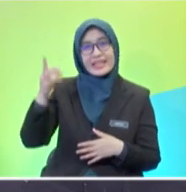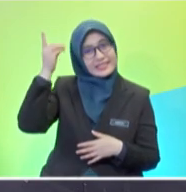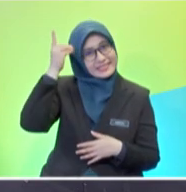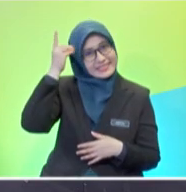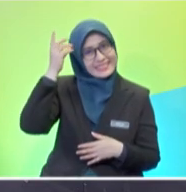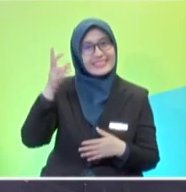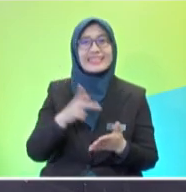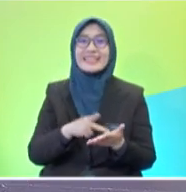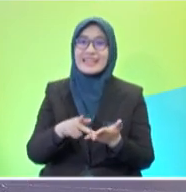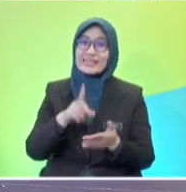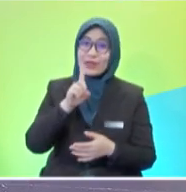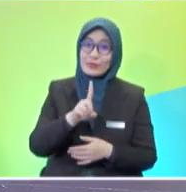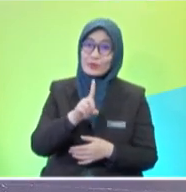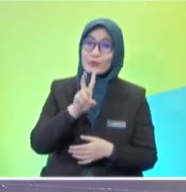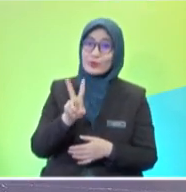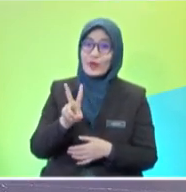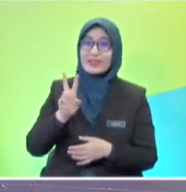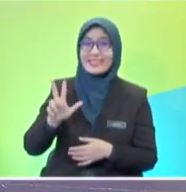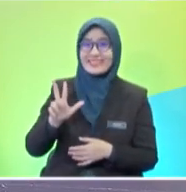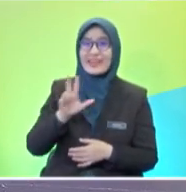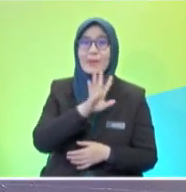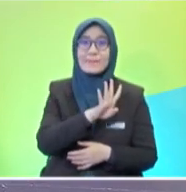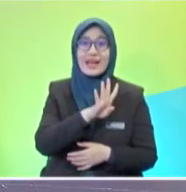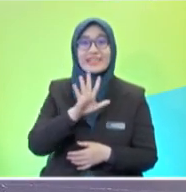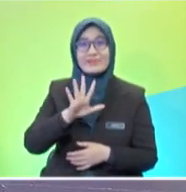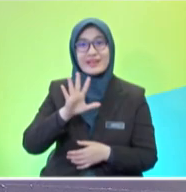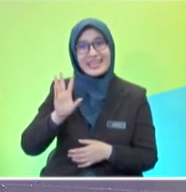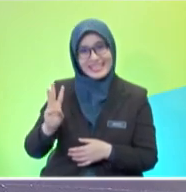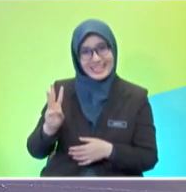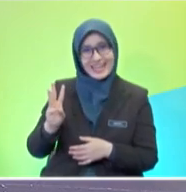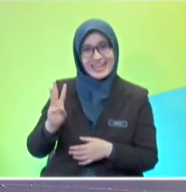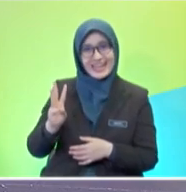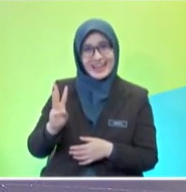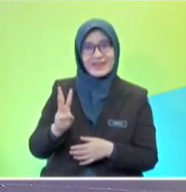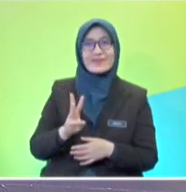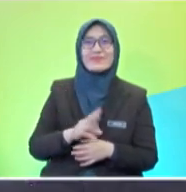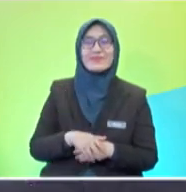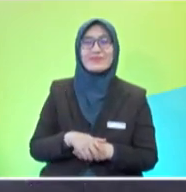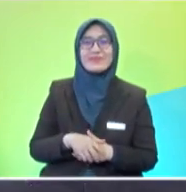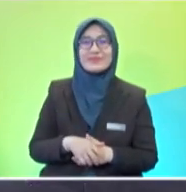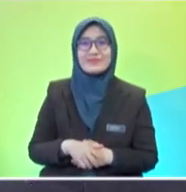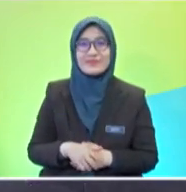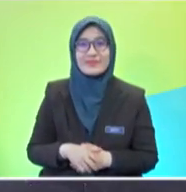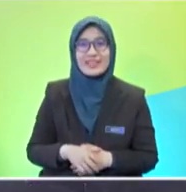Iya satu dua tiga empat lima enam semakin sedikit